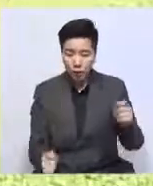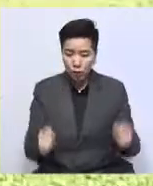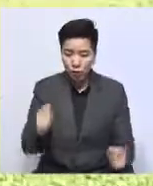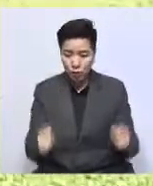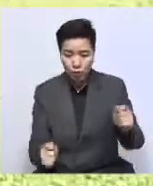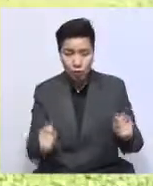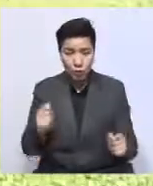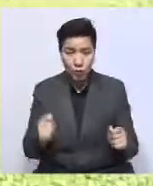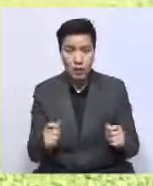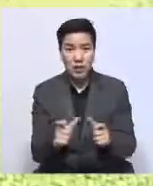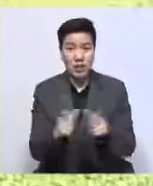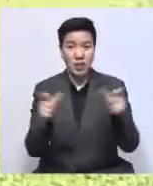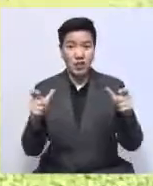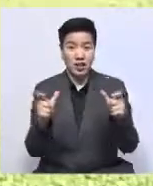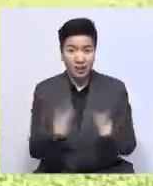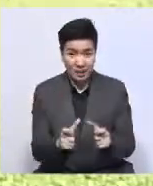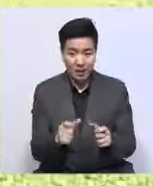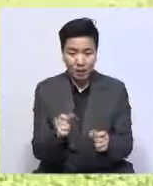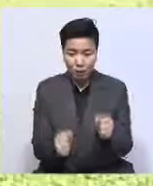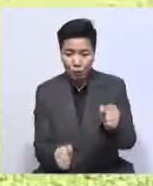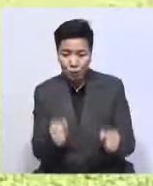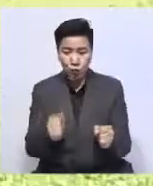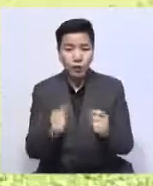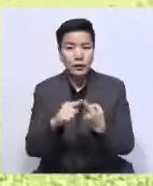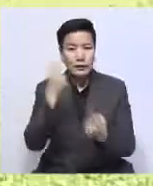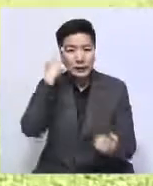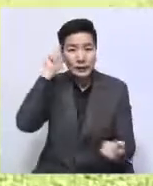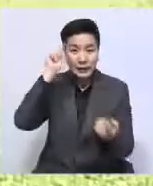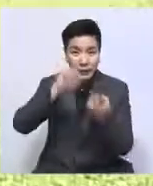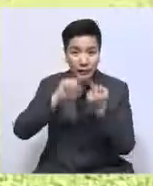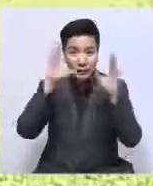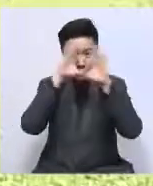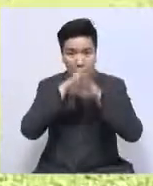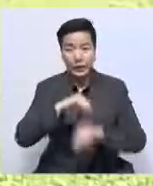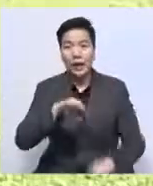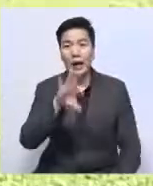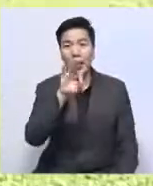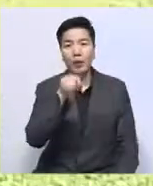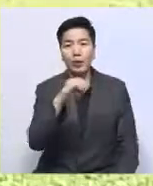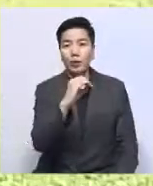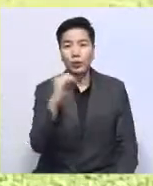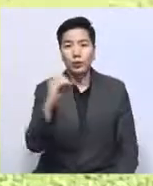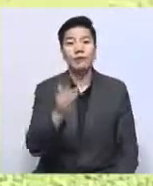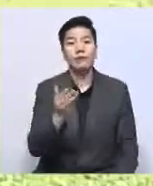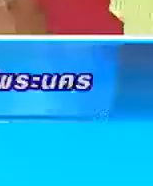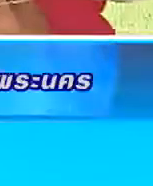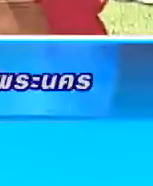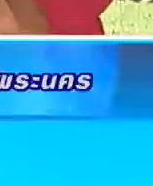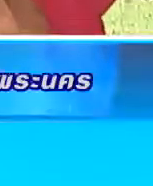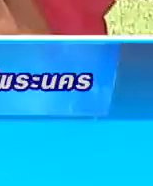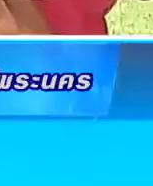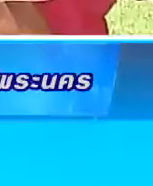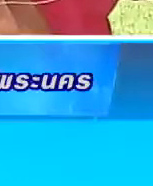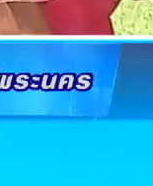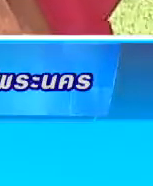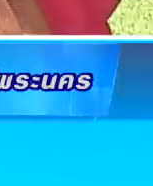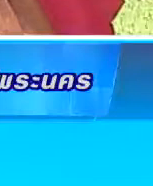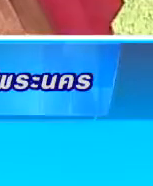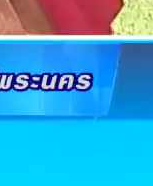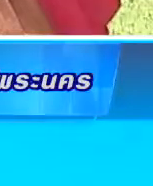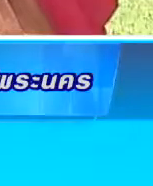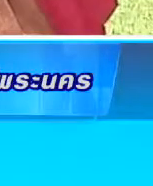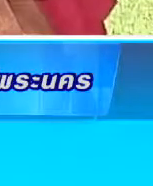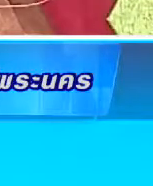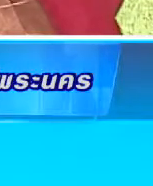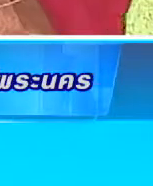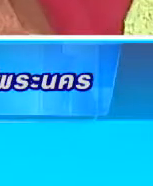วก็หุ่นกระบอกเล็กค่ะซึ่งก็จะแสดงไปจนถึงเวลา3ทุ่มตรงด้วยค่ะคุณนิสาการคุณสกรกฎค่ะ ค่ะคุณผู้ชมก็ส